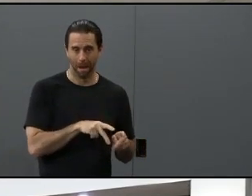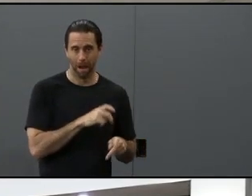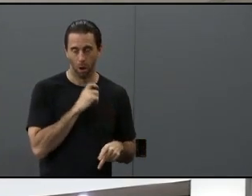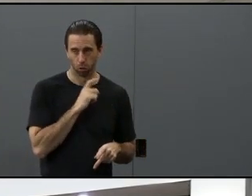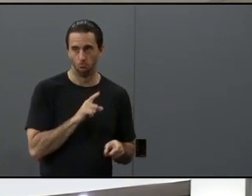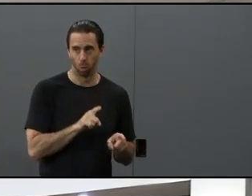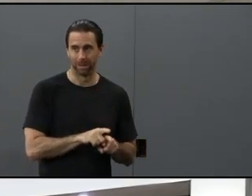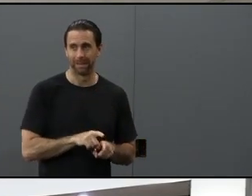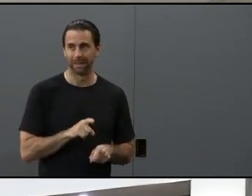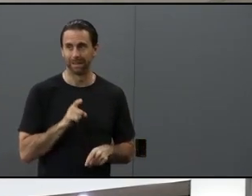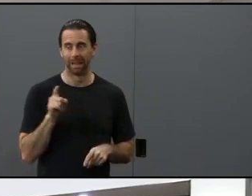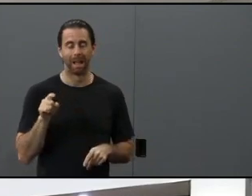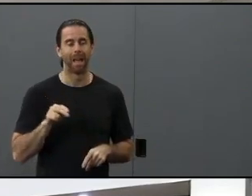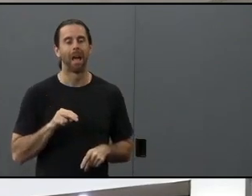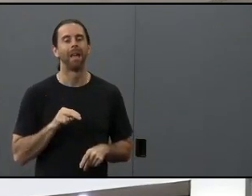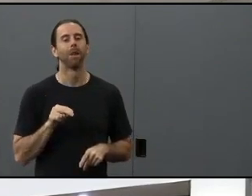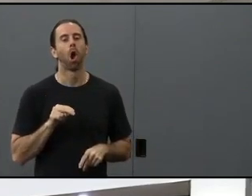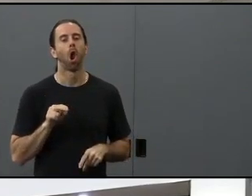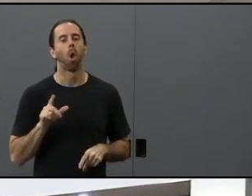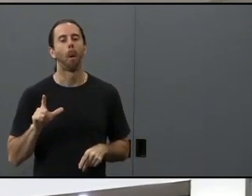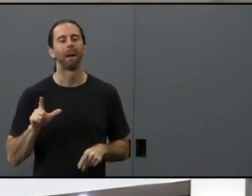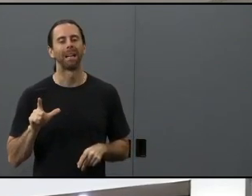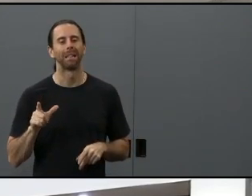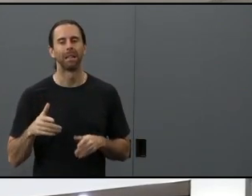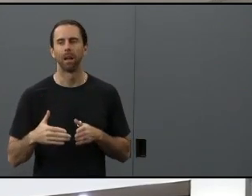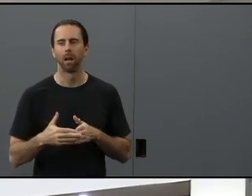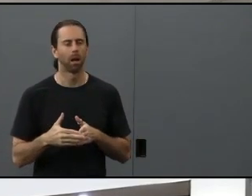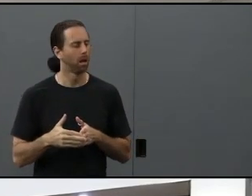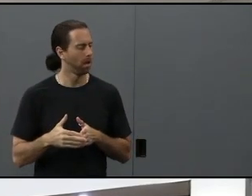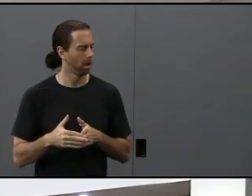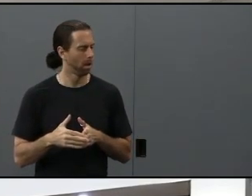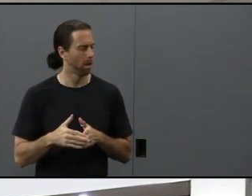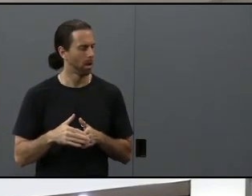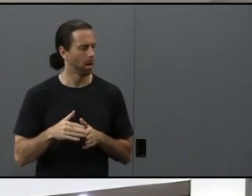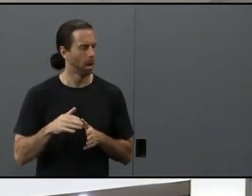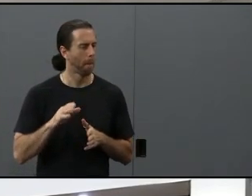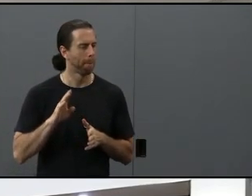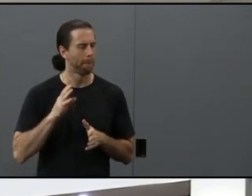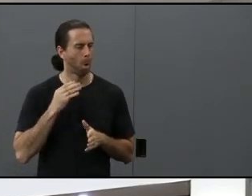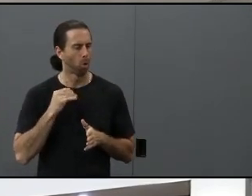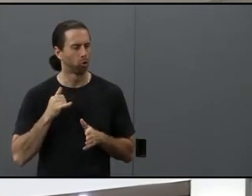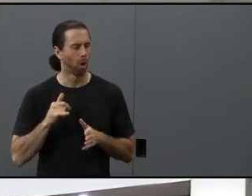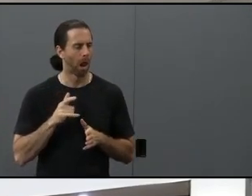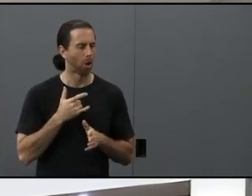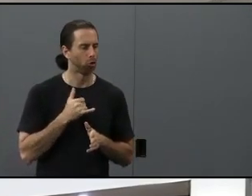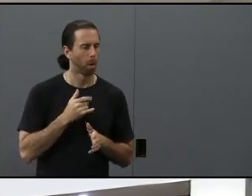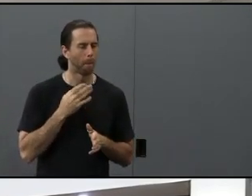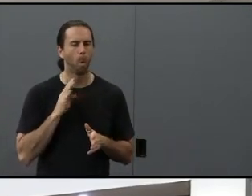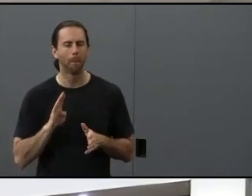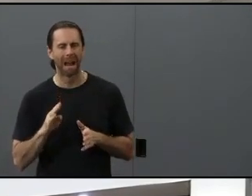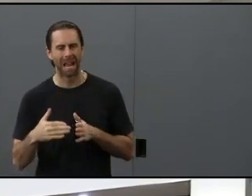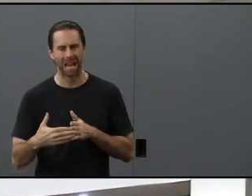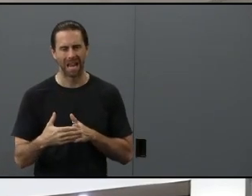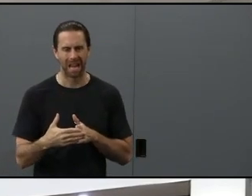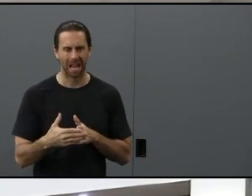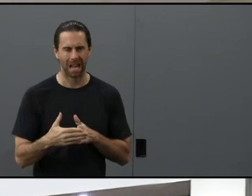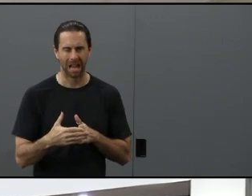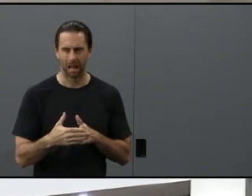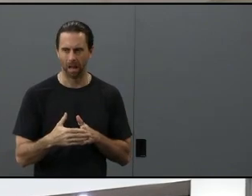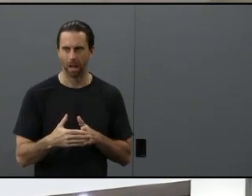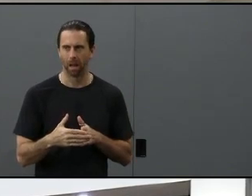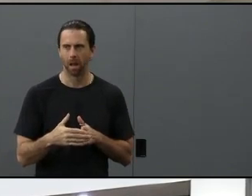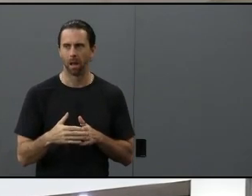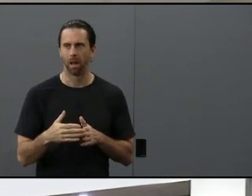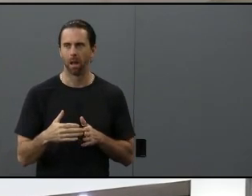puis à l'école l' pris au coin de l'anou puis beau jeu c'est vraiment enclavé dans le dans C'est pas c'est pas